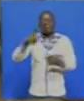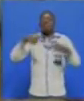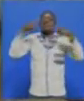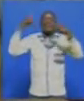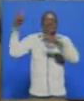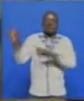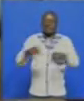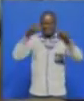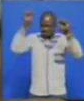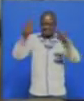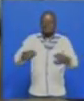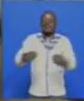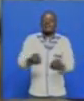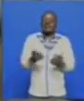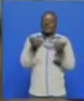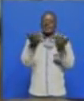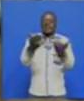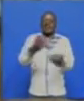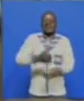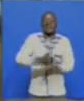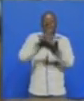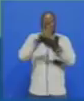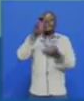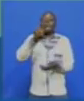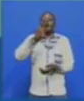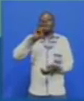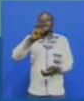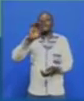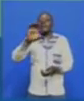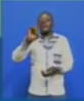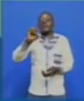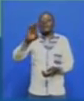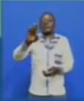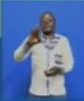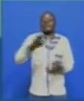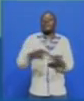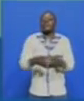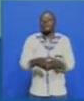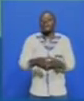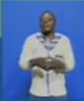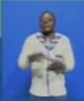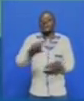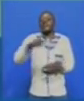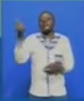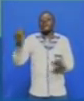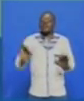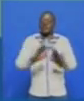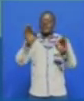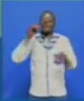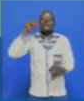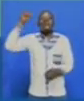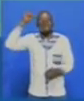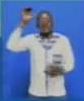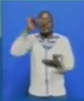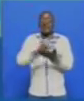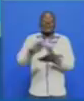possible grâce à l'appui de l'UNICEF. Une autre célébration hier, c'est celle de la